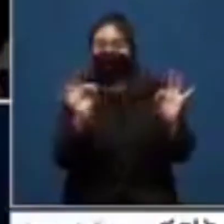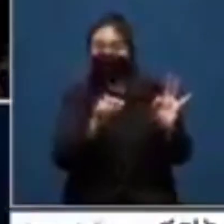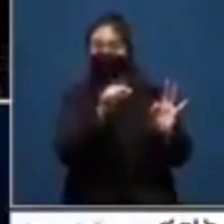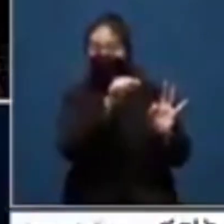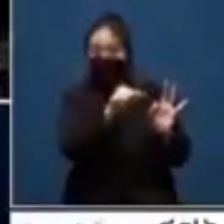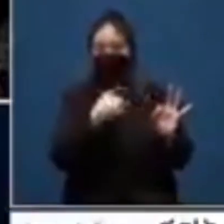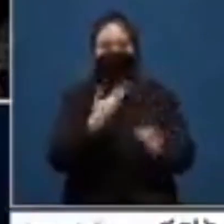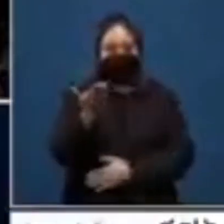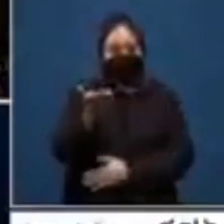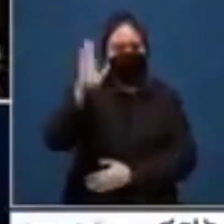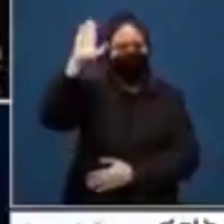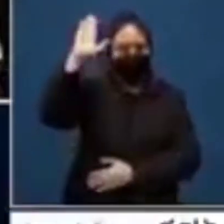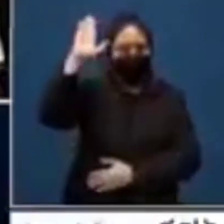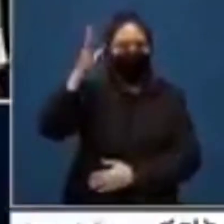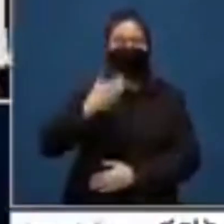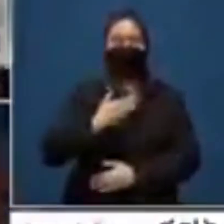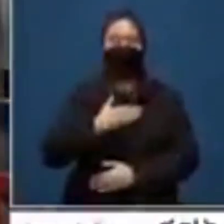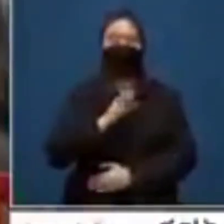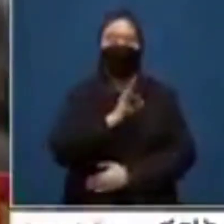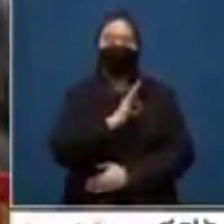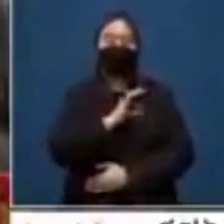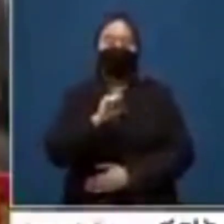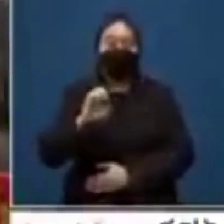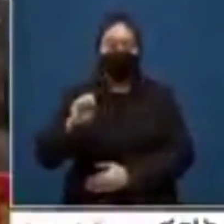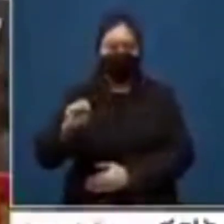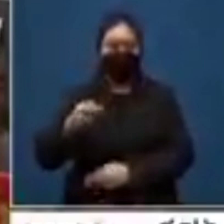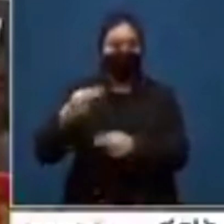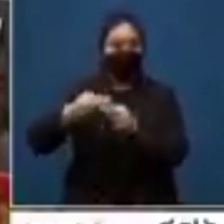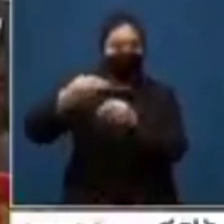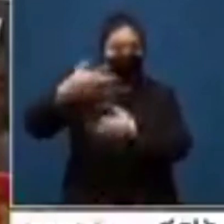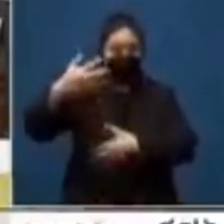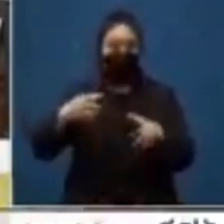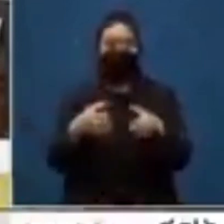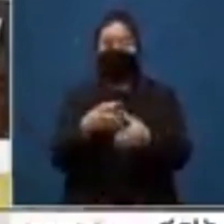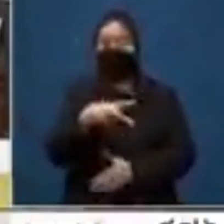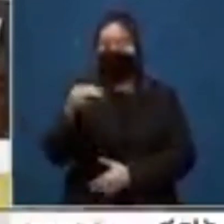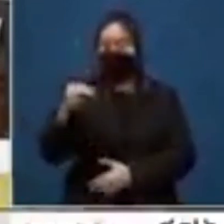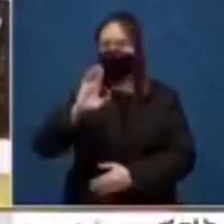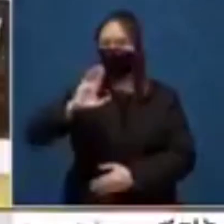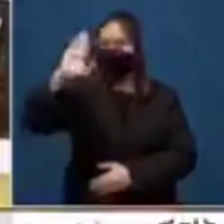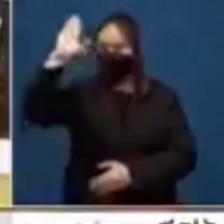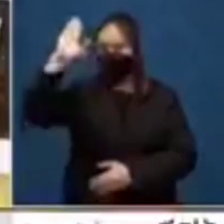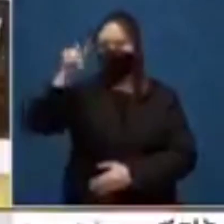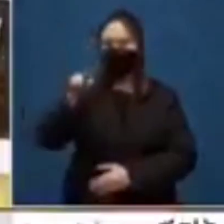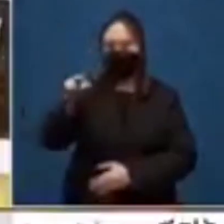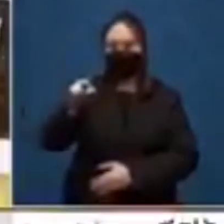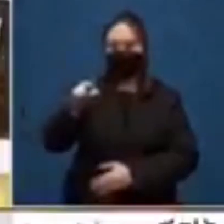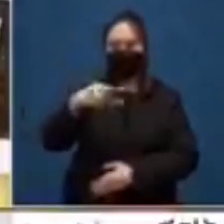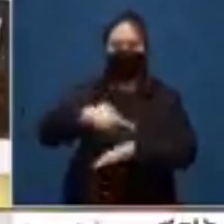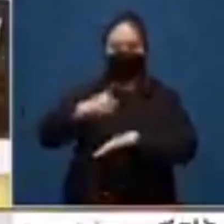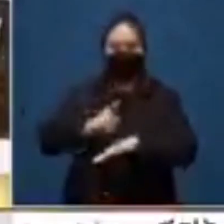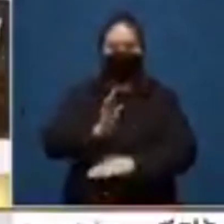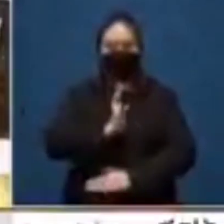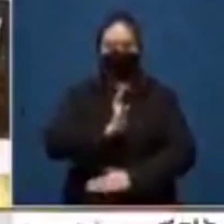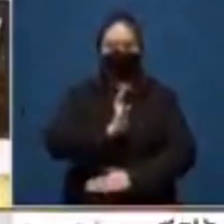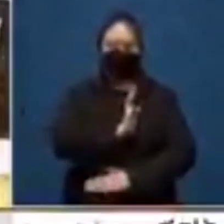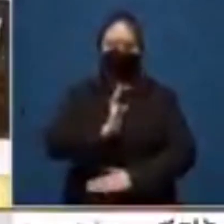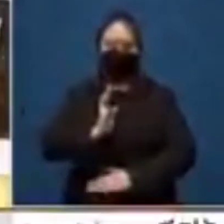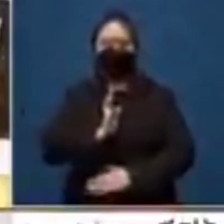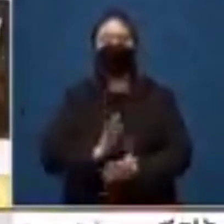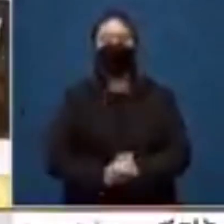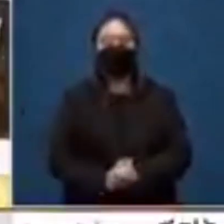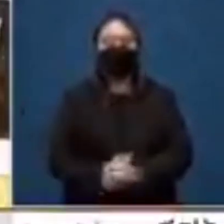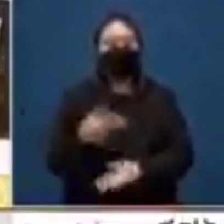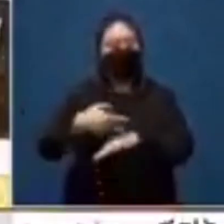ครับผมรังสิมันต์โรมสมาชิกสภาผู้แทนราษฎรบัญชีรายชื่อก้าวไกลครับประท้วงท่านประธานครับในเรื่องของความเป็นกลางคือท่านประธานพูดหล